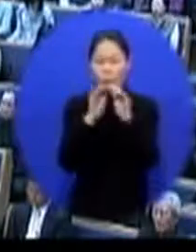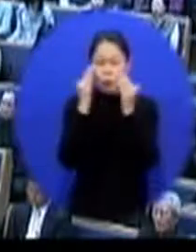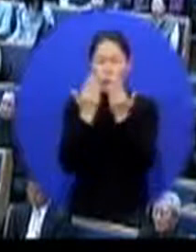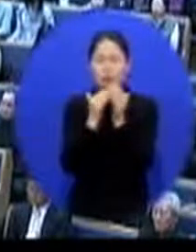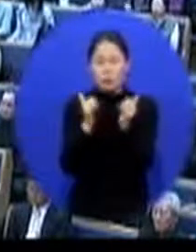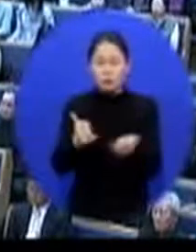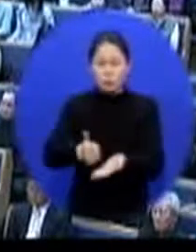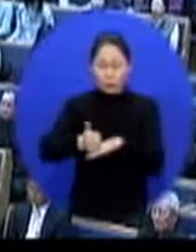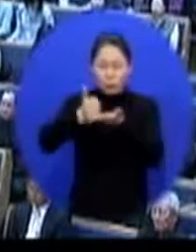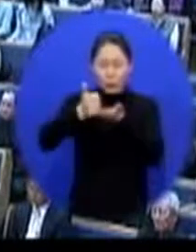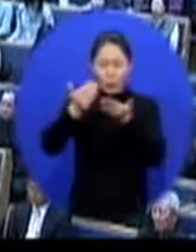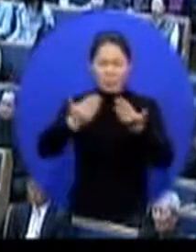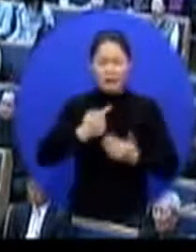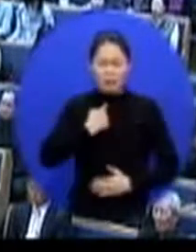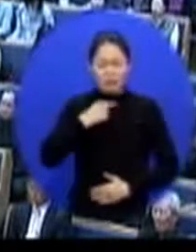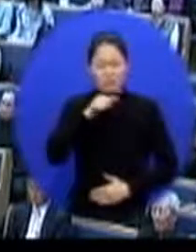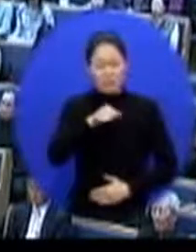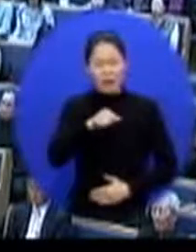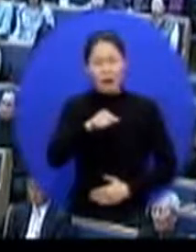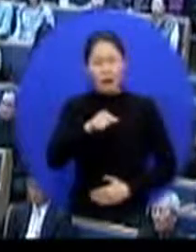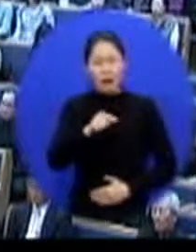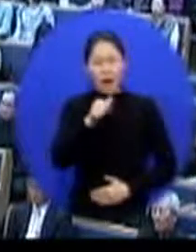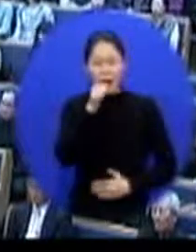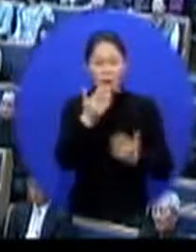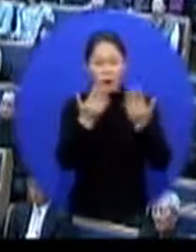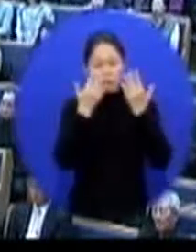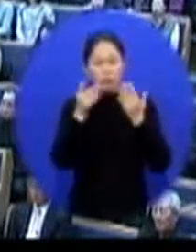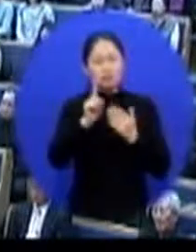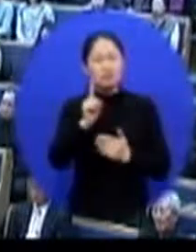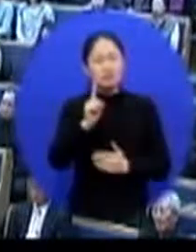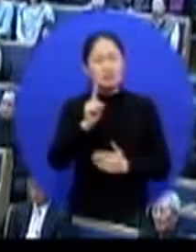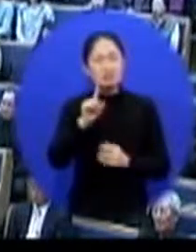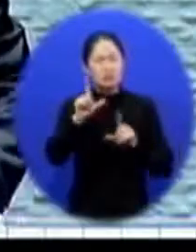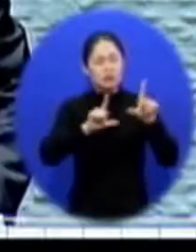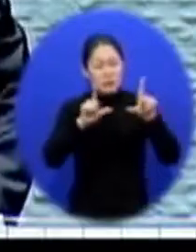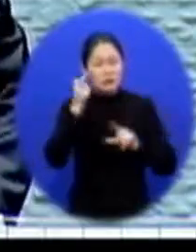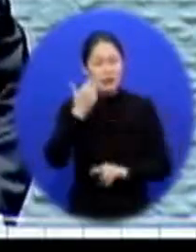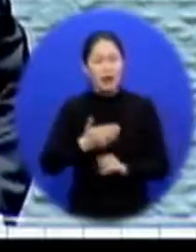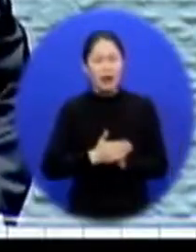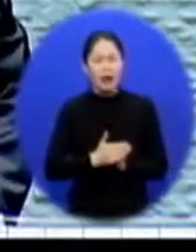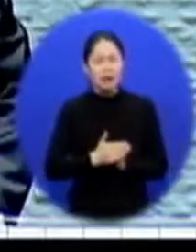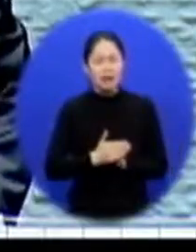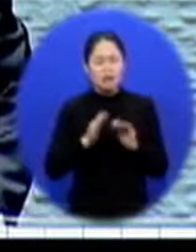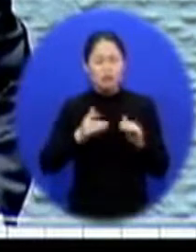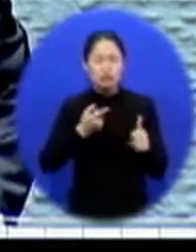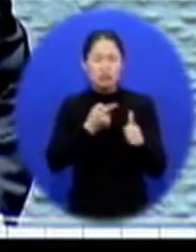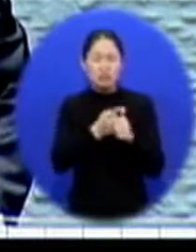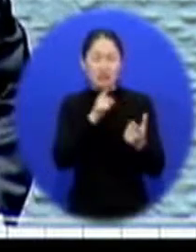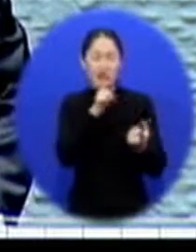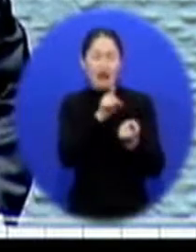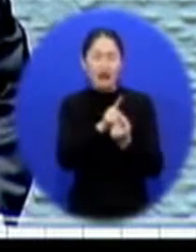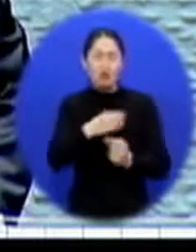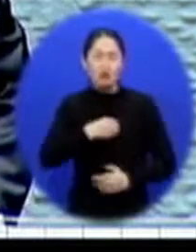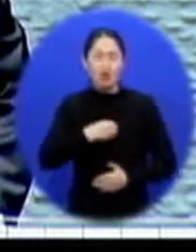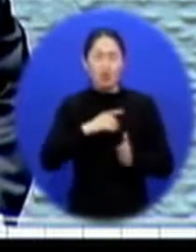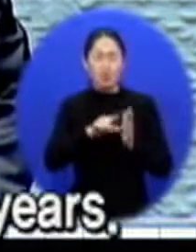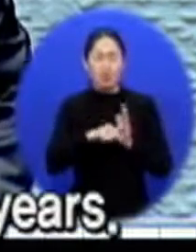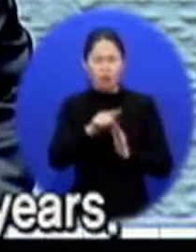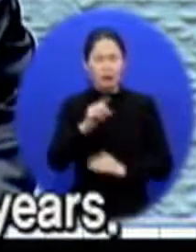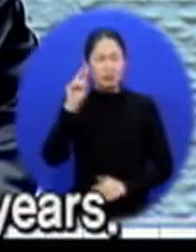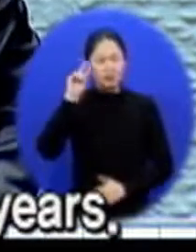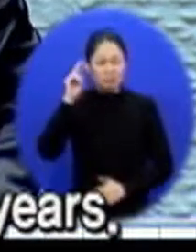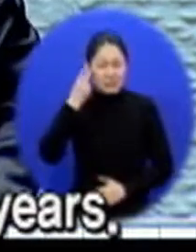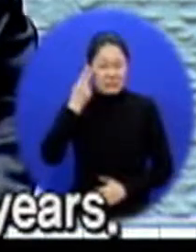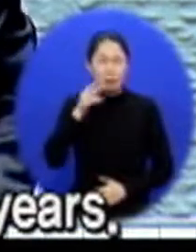받든 너가 이게 무슨 꼴이야 감옥에 갇혀서 죽임을 당할 위협 속에 넣어 밑이 했으니 어찌